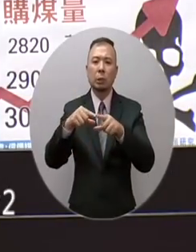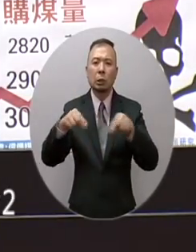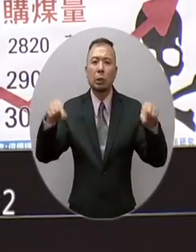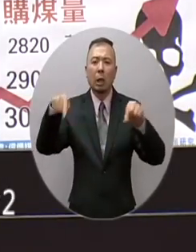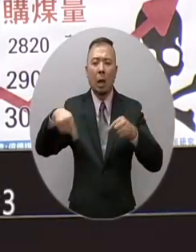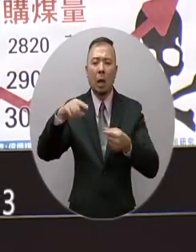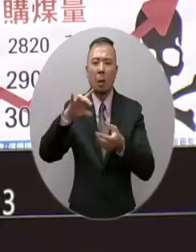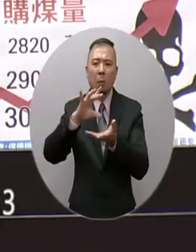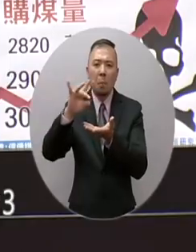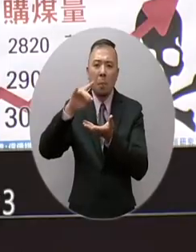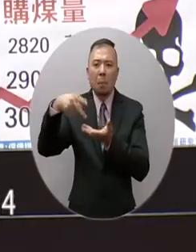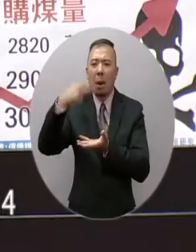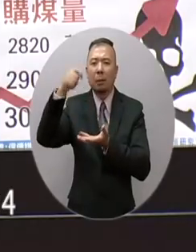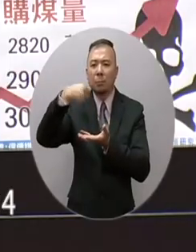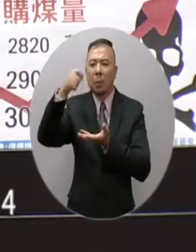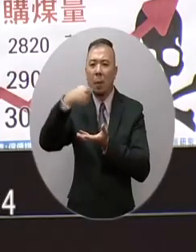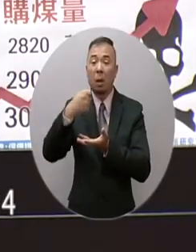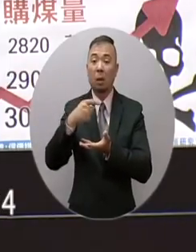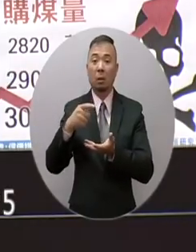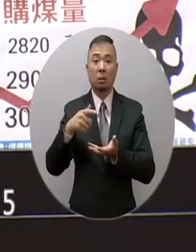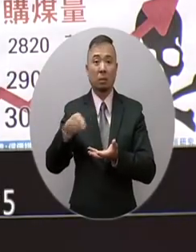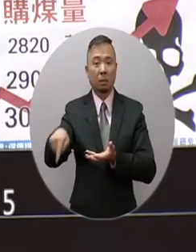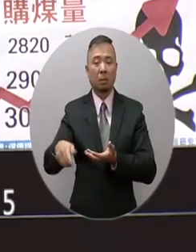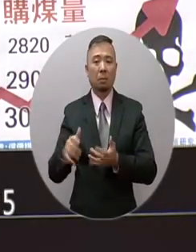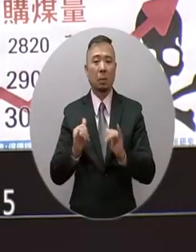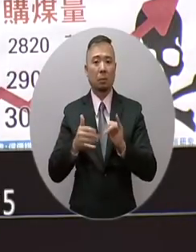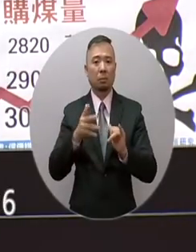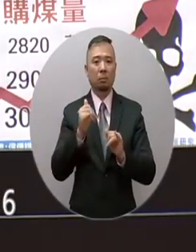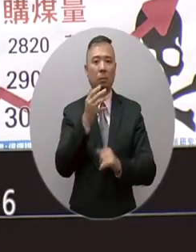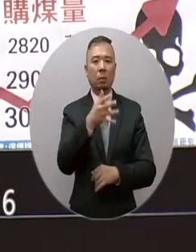人就直接问老板说：“哎，头家，恁这有给？”